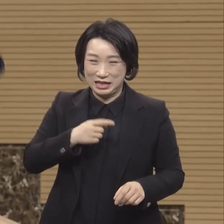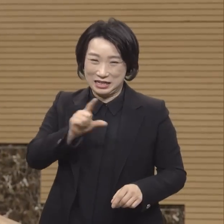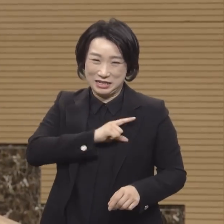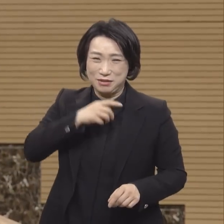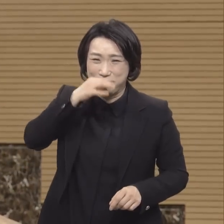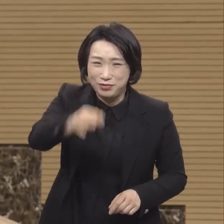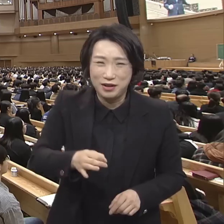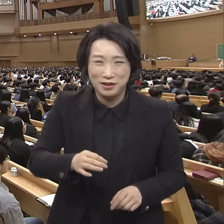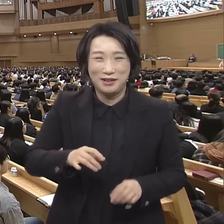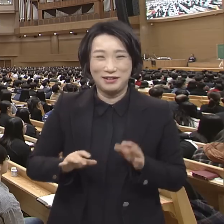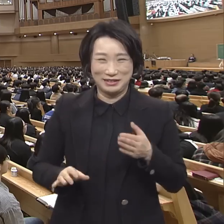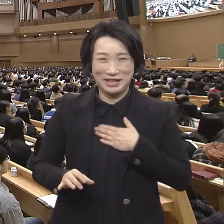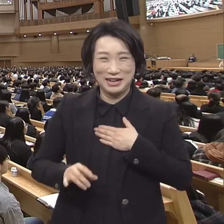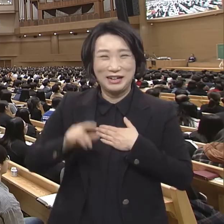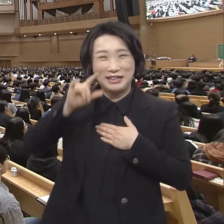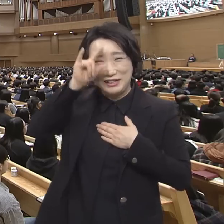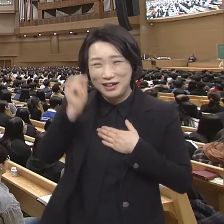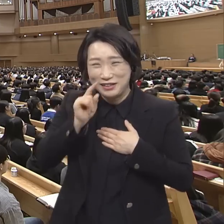시작.